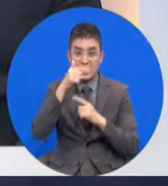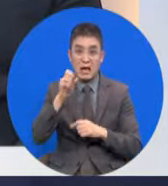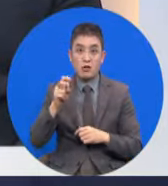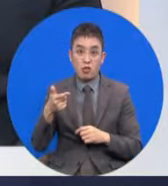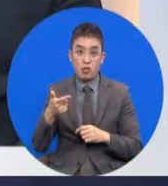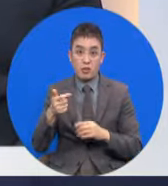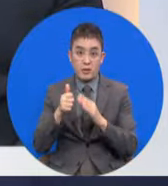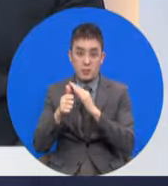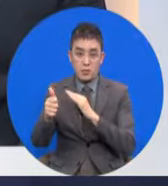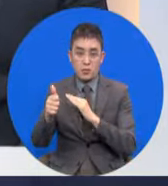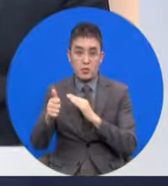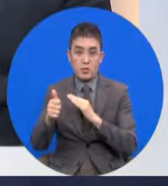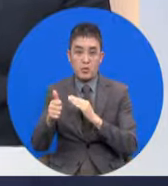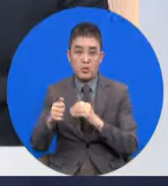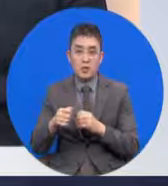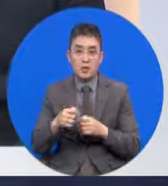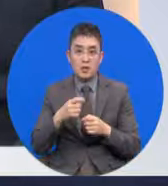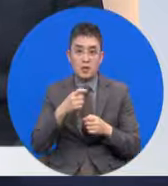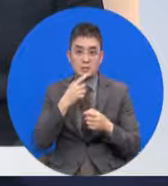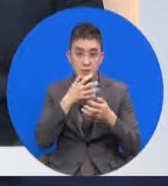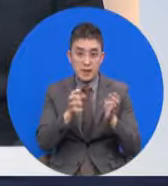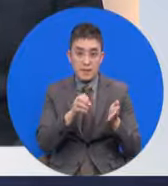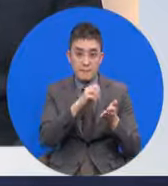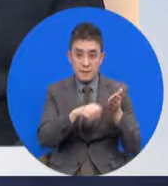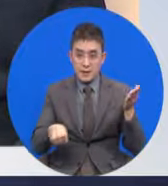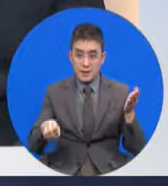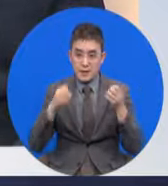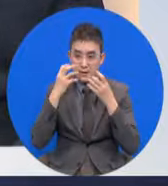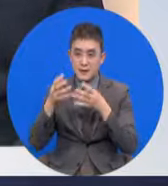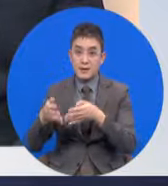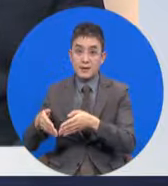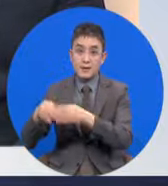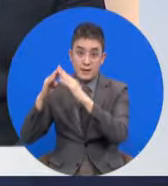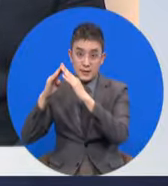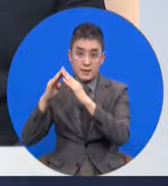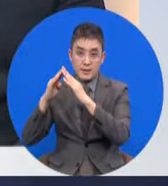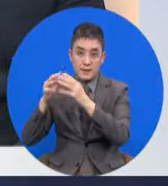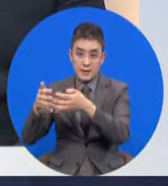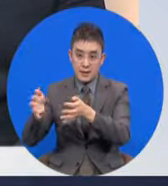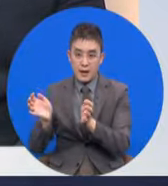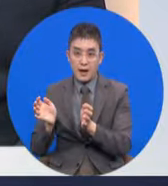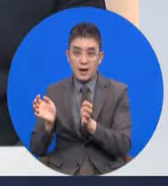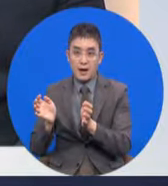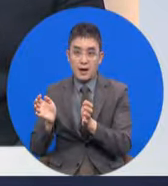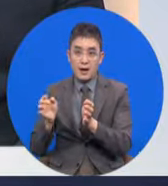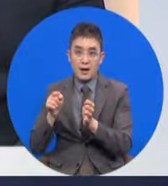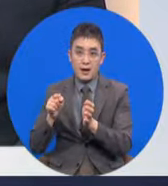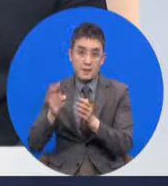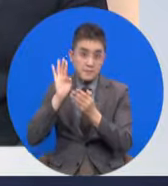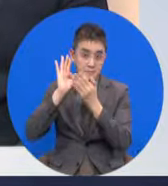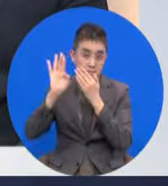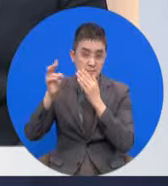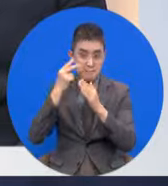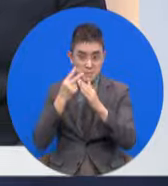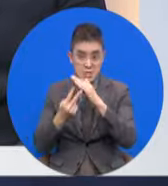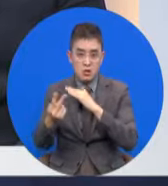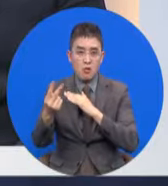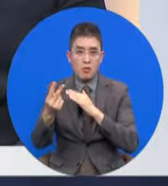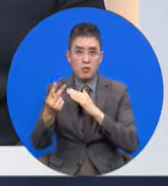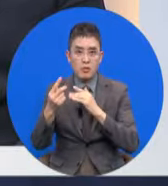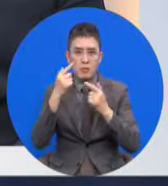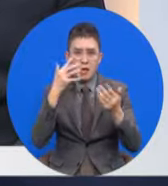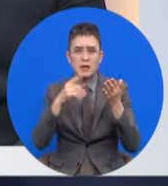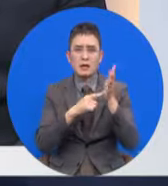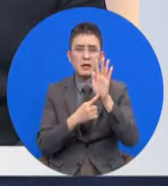3당으로서 민주당을 대체하거나 대안하겠다는 어떤 그 3당으로서의 어떤 위상과 비전을 보여주지 못했기